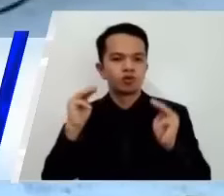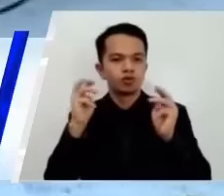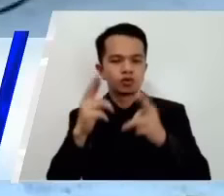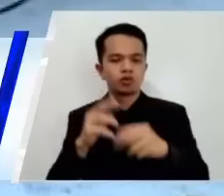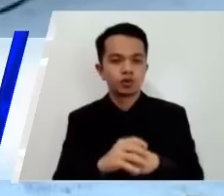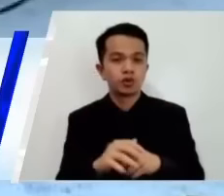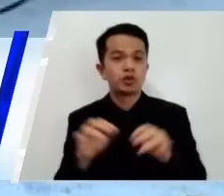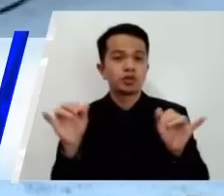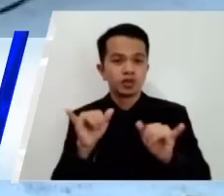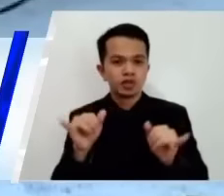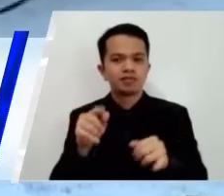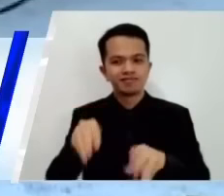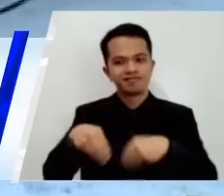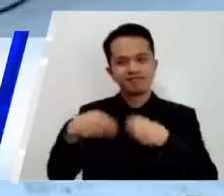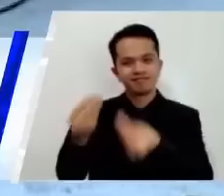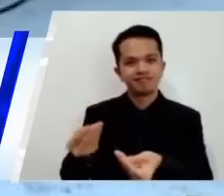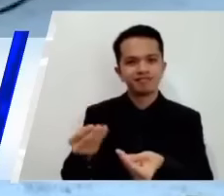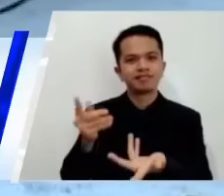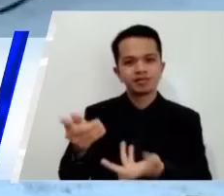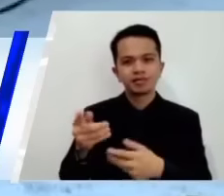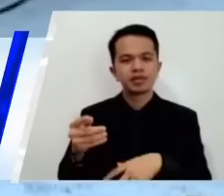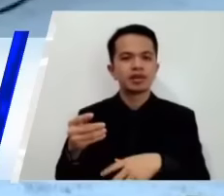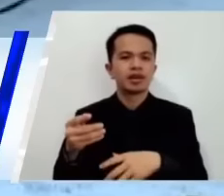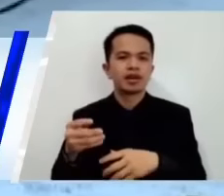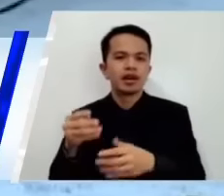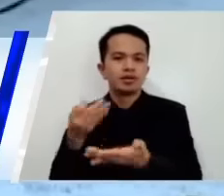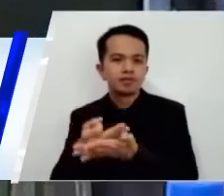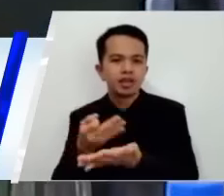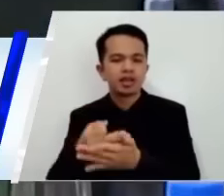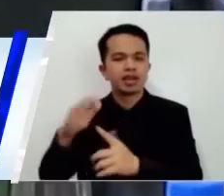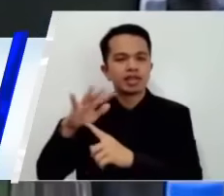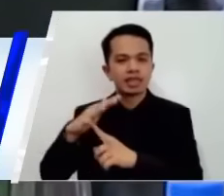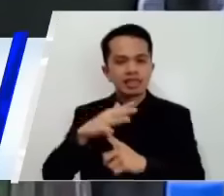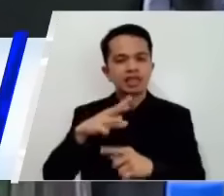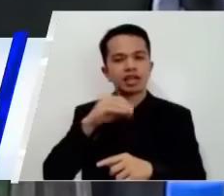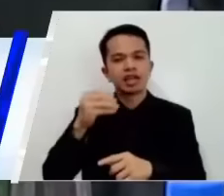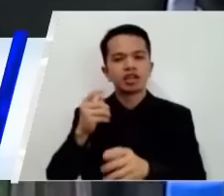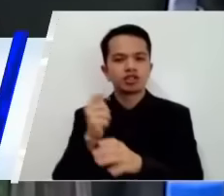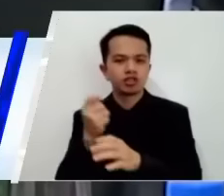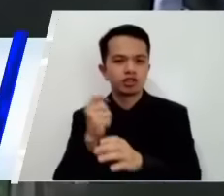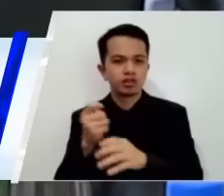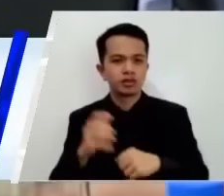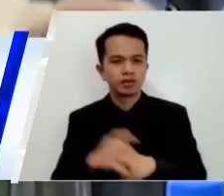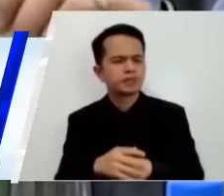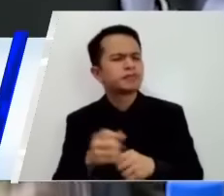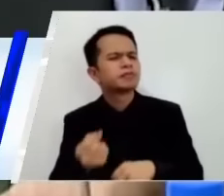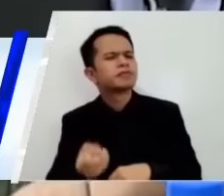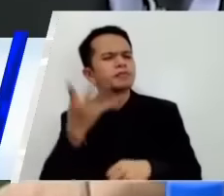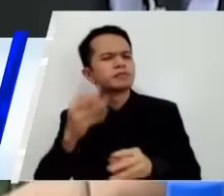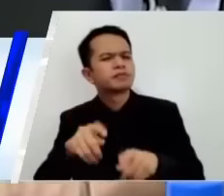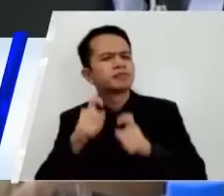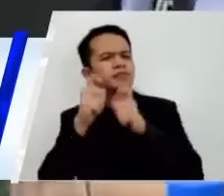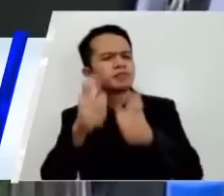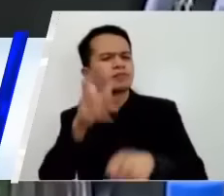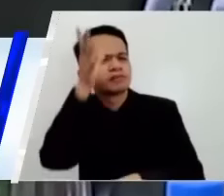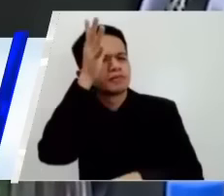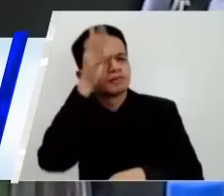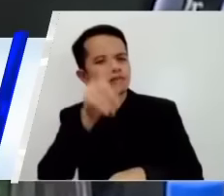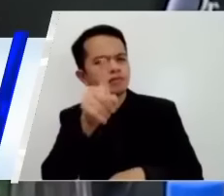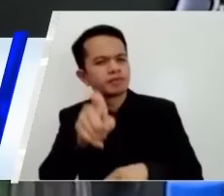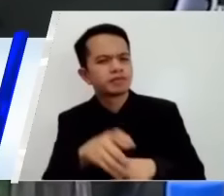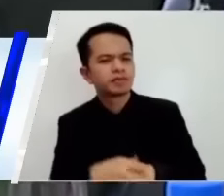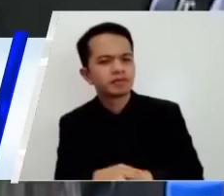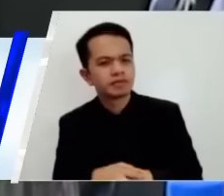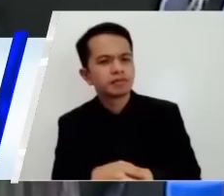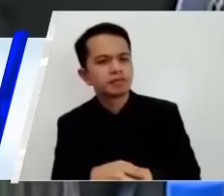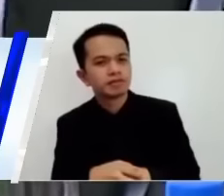kaya nakabili siya ng dump truck at helicopter at nakapagnegosyo. Kano binibigay siya ng tatay mo? Sino mo nagbibigay ang tatay